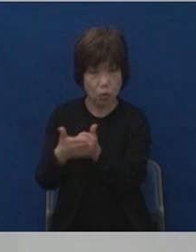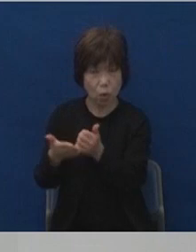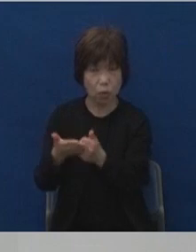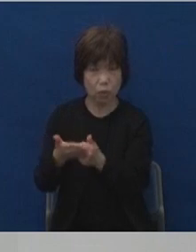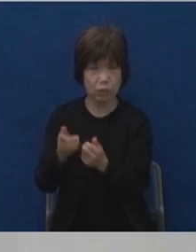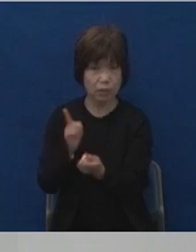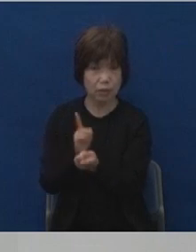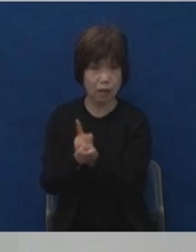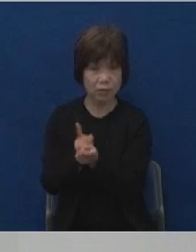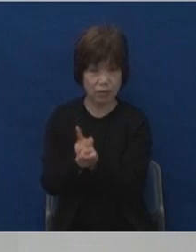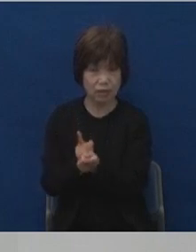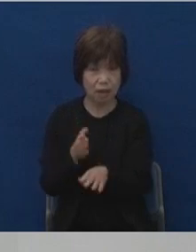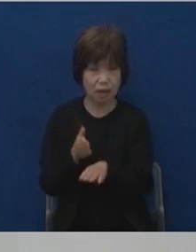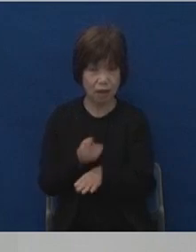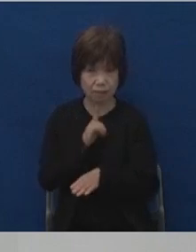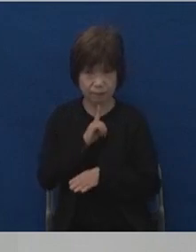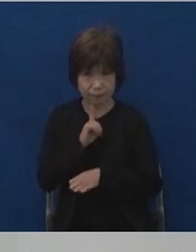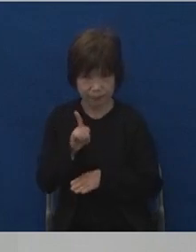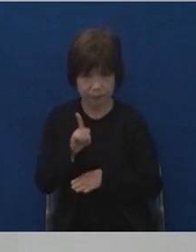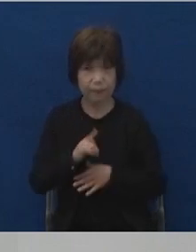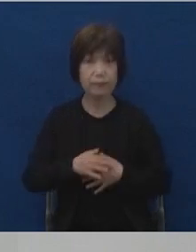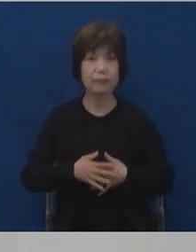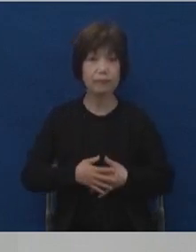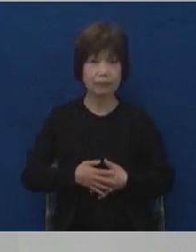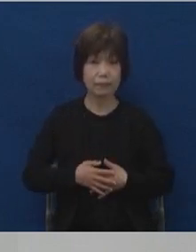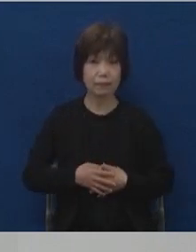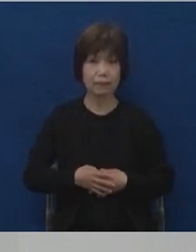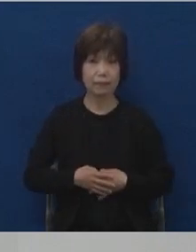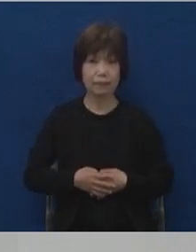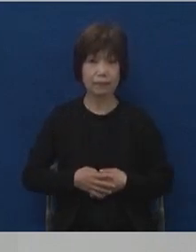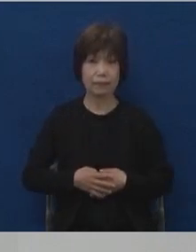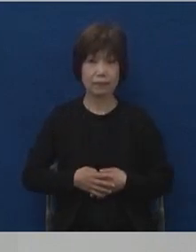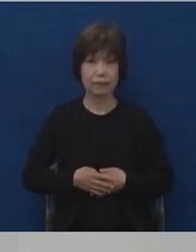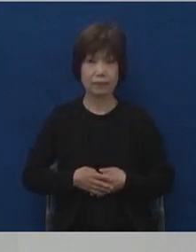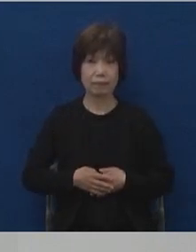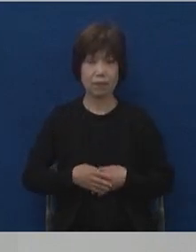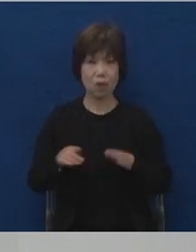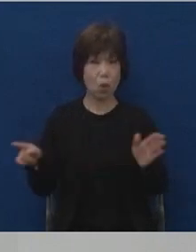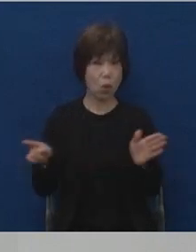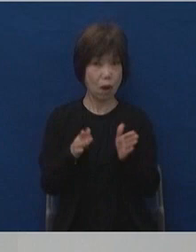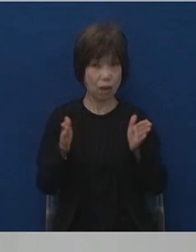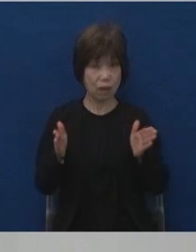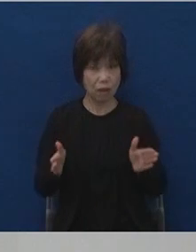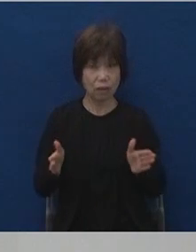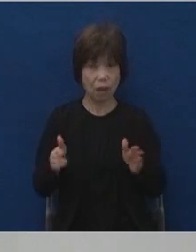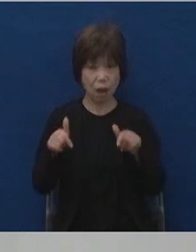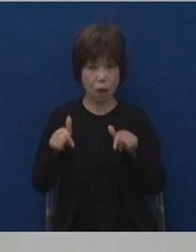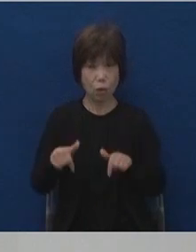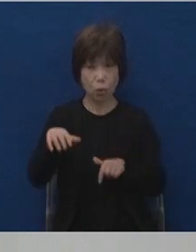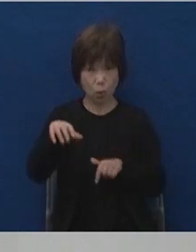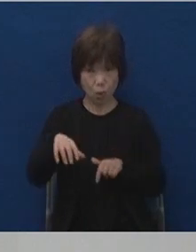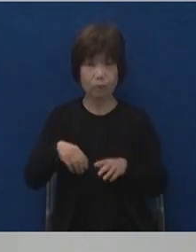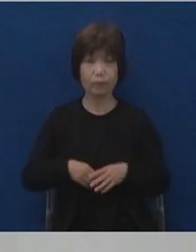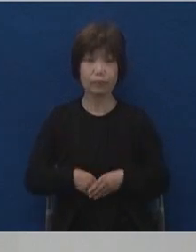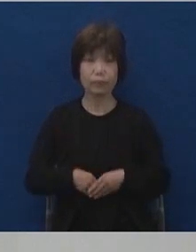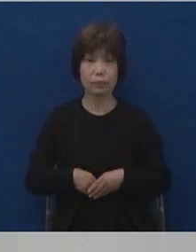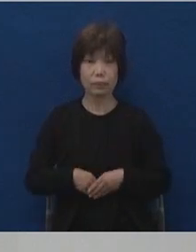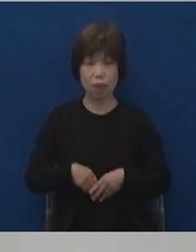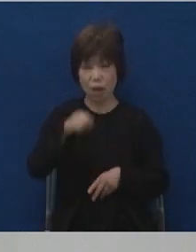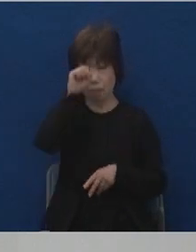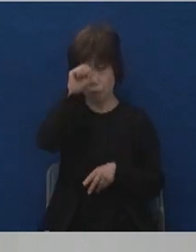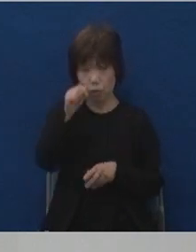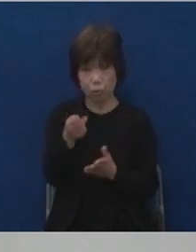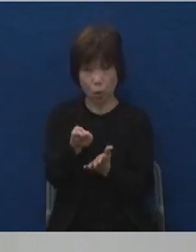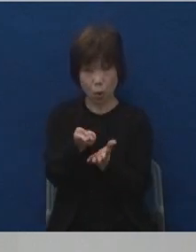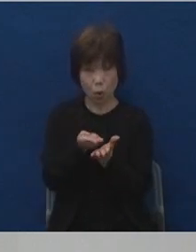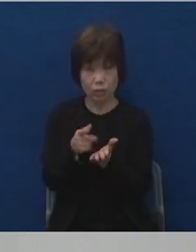く感謝申し上げる次第であります。この間、ここ京都においては、病床使用率